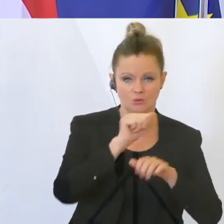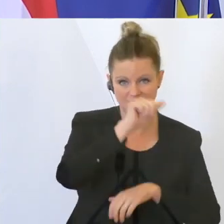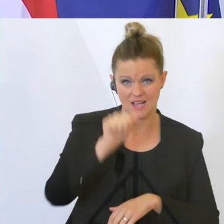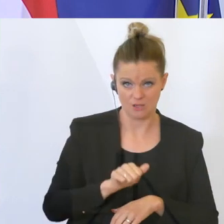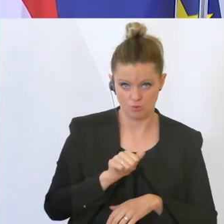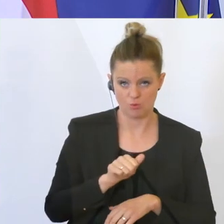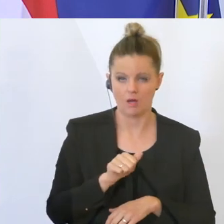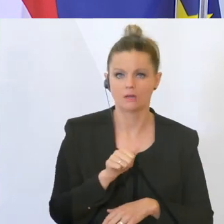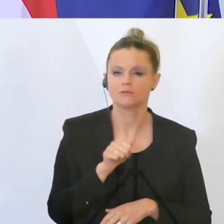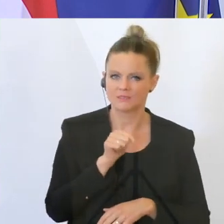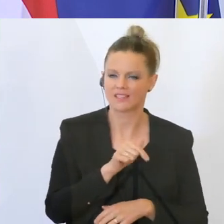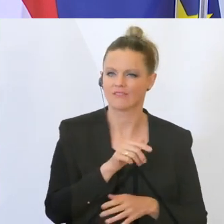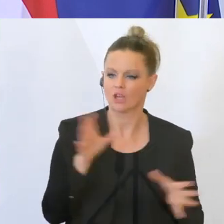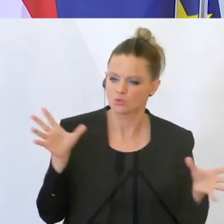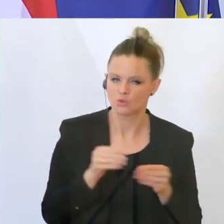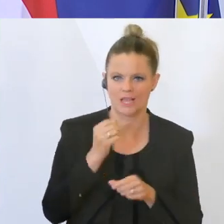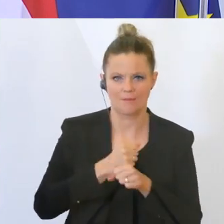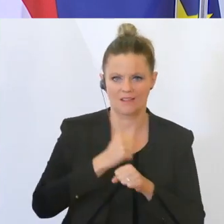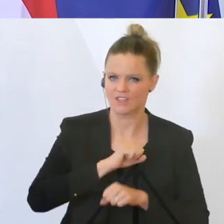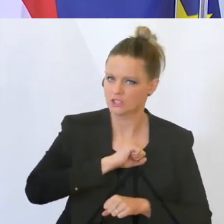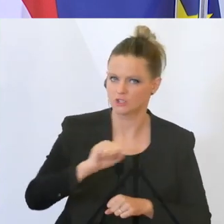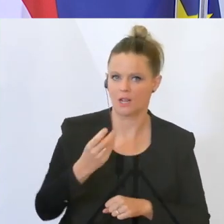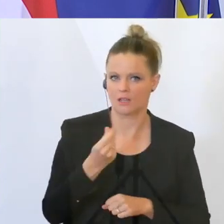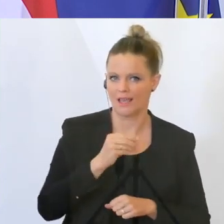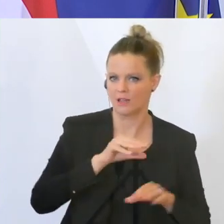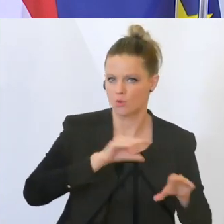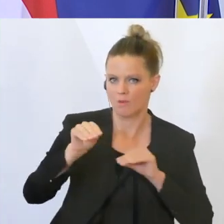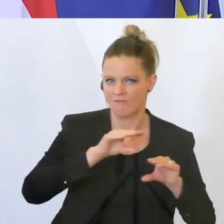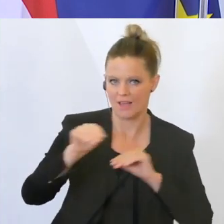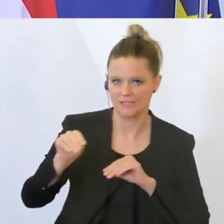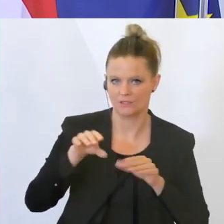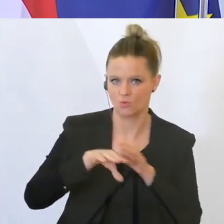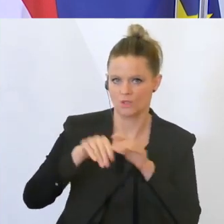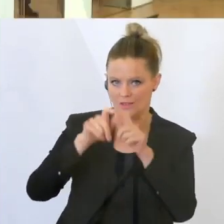Kräften daran gearbeitet, dass sehr schnell das Geld nun zu den Unternehmen kommt.